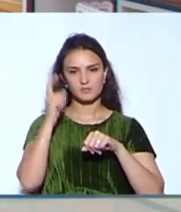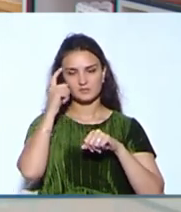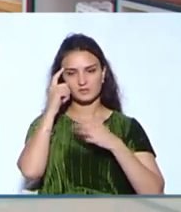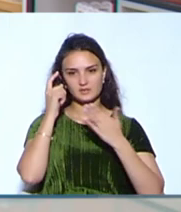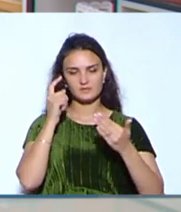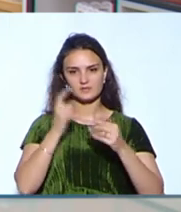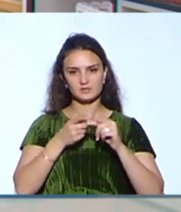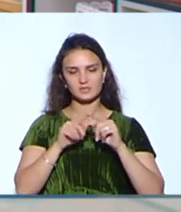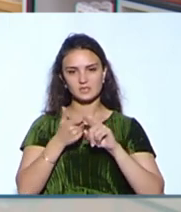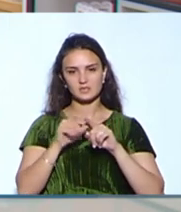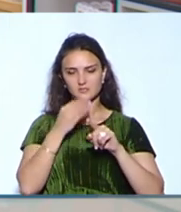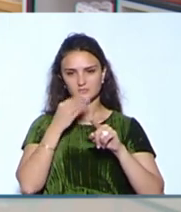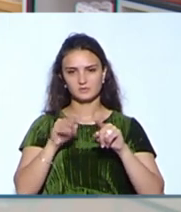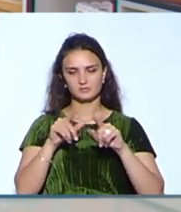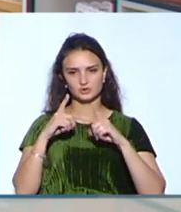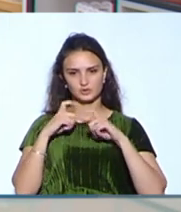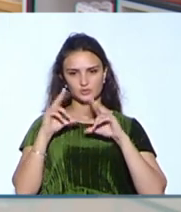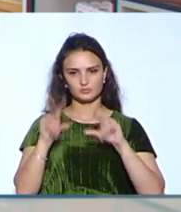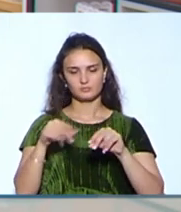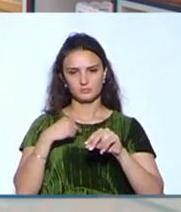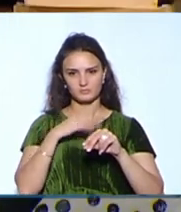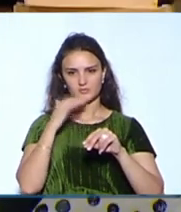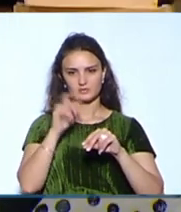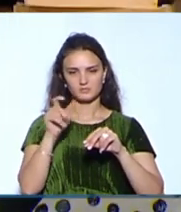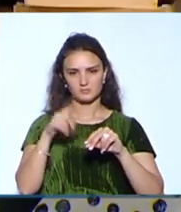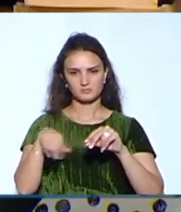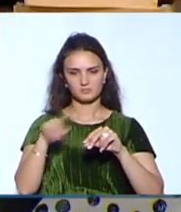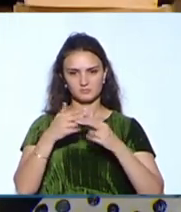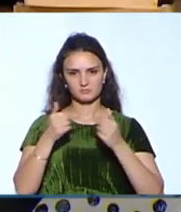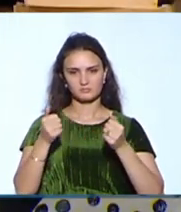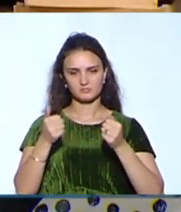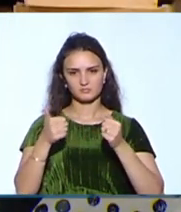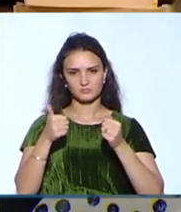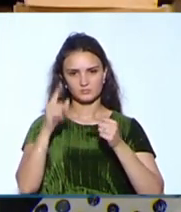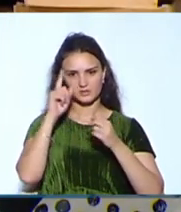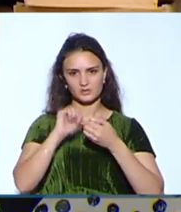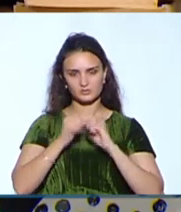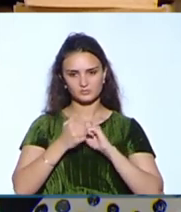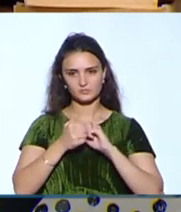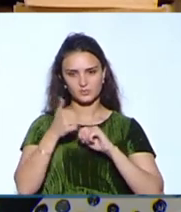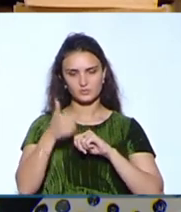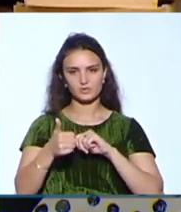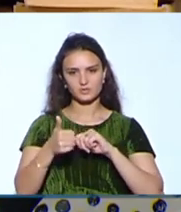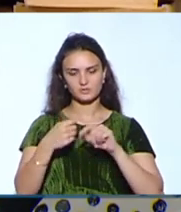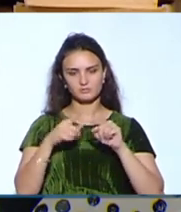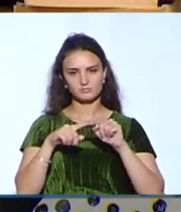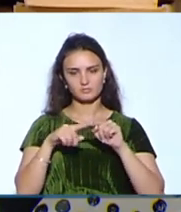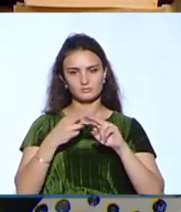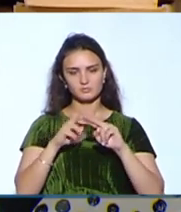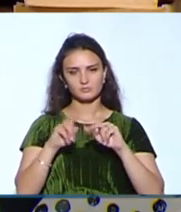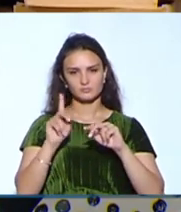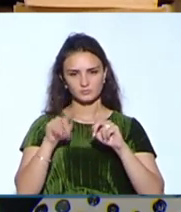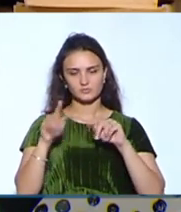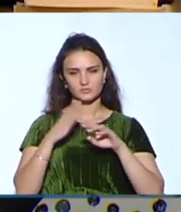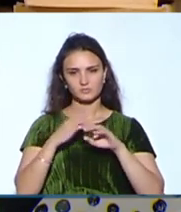ტვინის, არაჩვეულებრივი და შესაშური, ბევრჯერ შემშურებია ადამიანების, რომ ვაიმე, აი როგორ ახსოვს ყოჩახ. იმიტომ